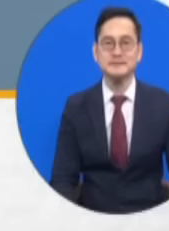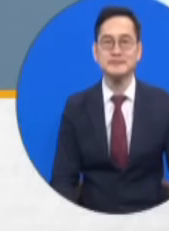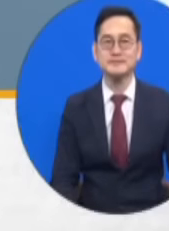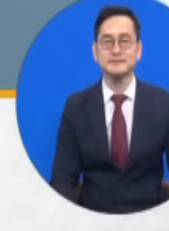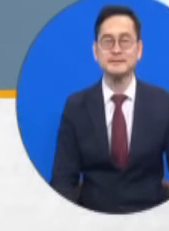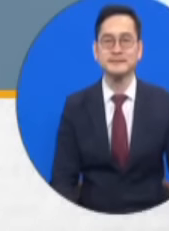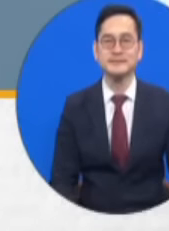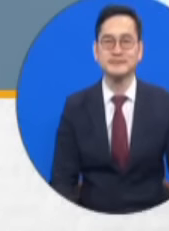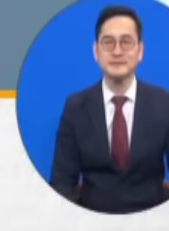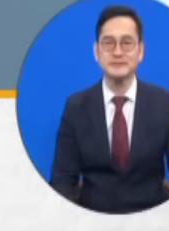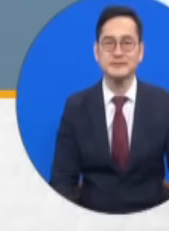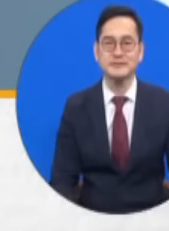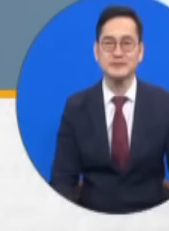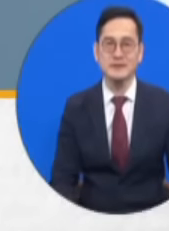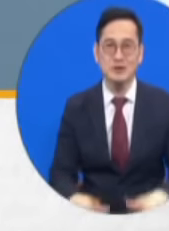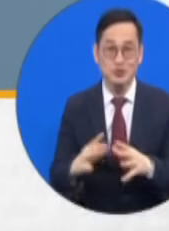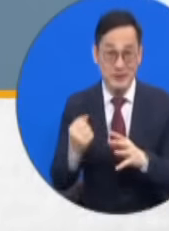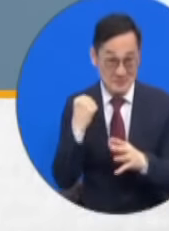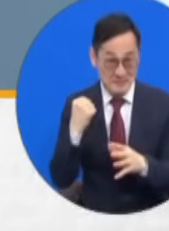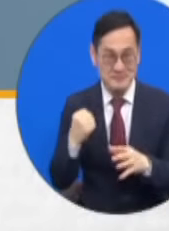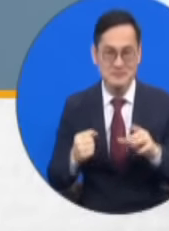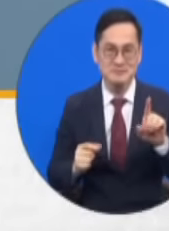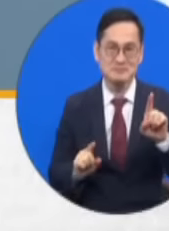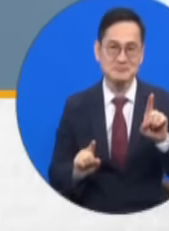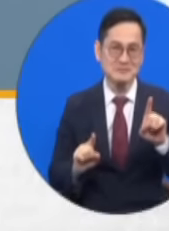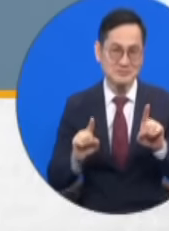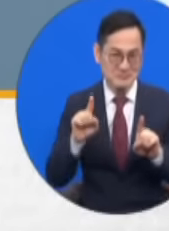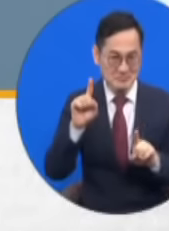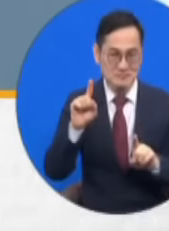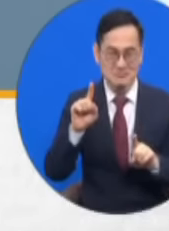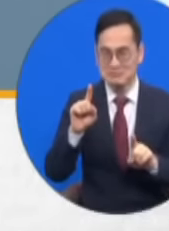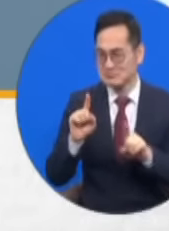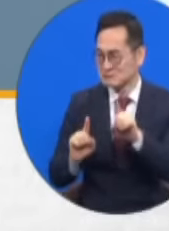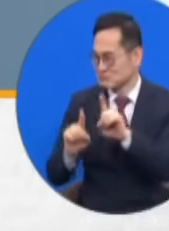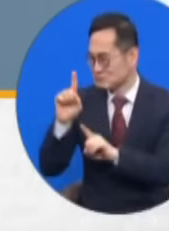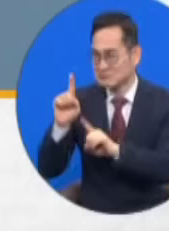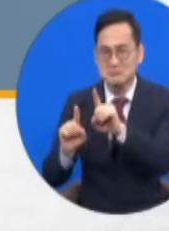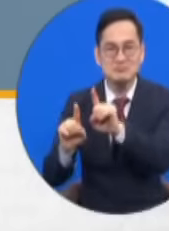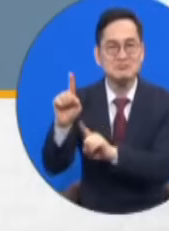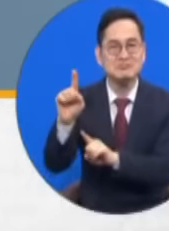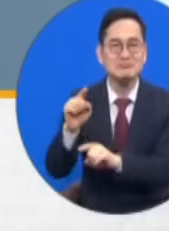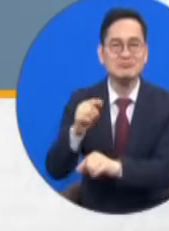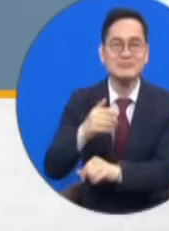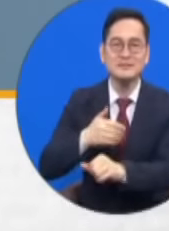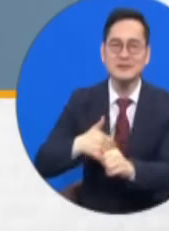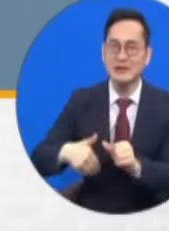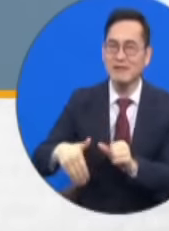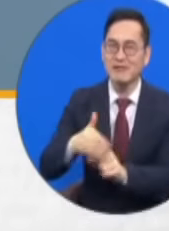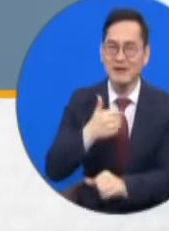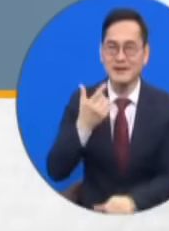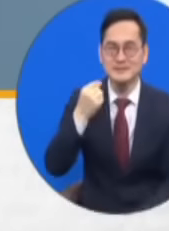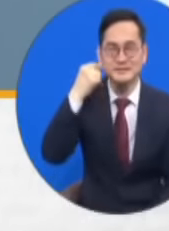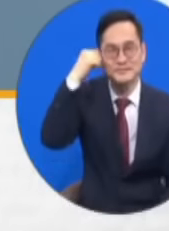국민의힘이 지금 상당히 그 바닥을 치고 올라오고 있다는 거 얘기할 수 있을 것 같고 다만 지금 얘기하고 싶은 것은